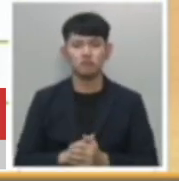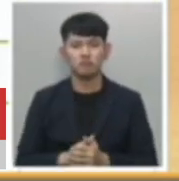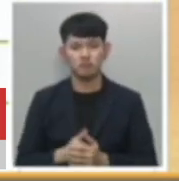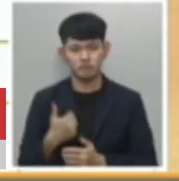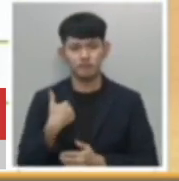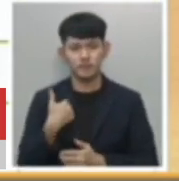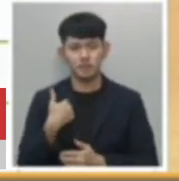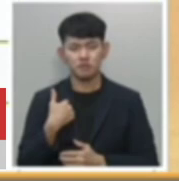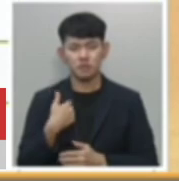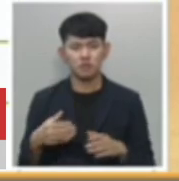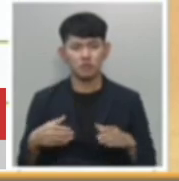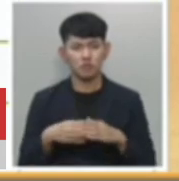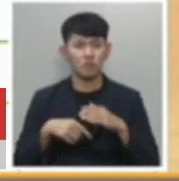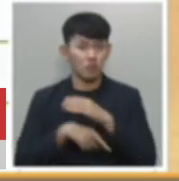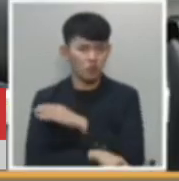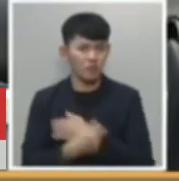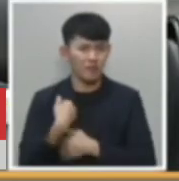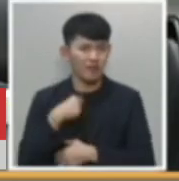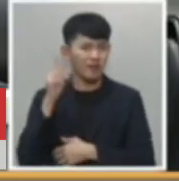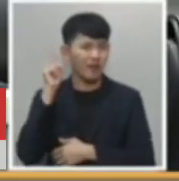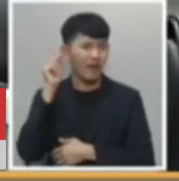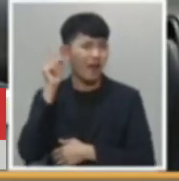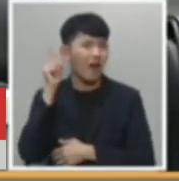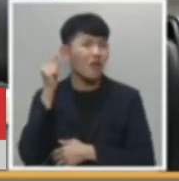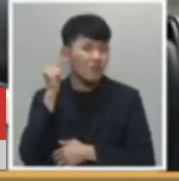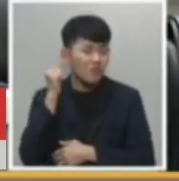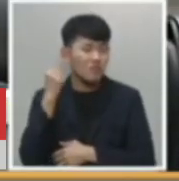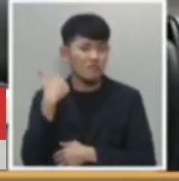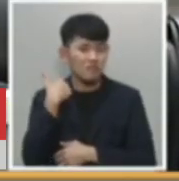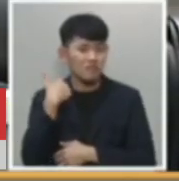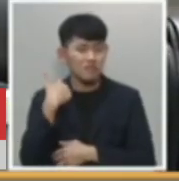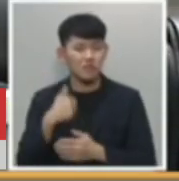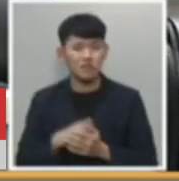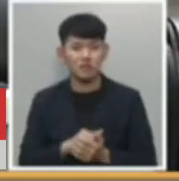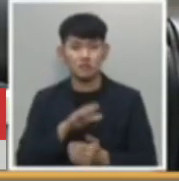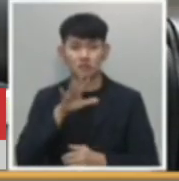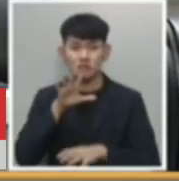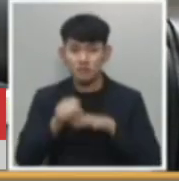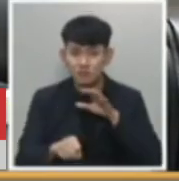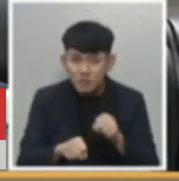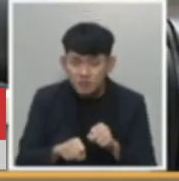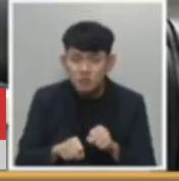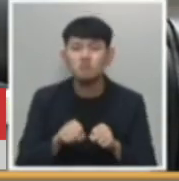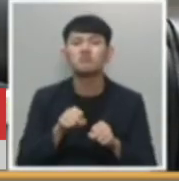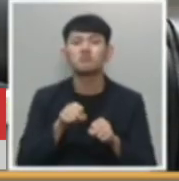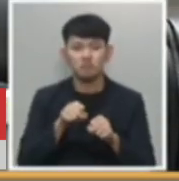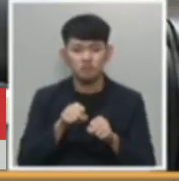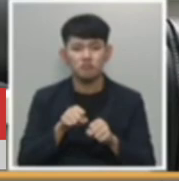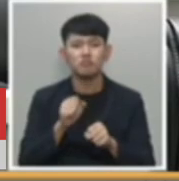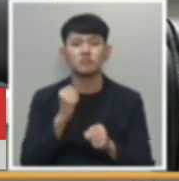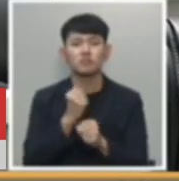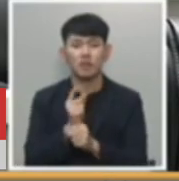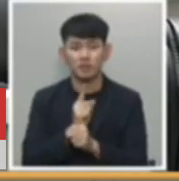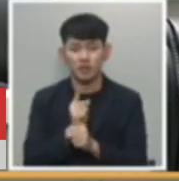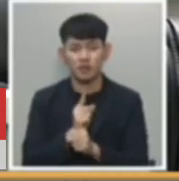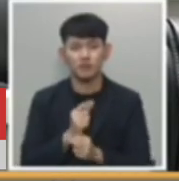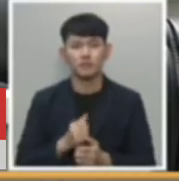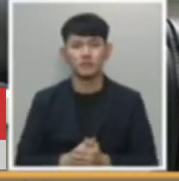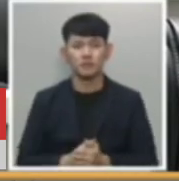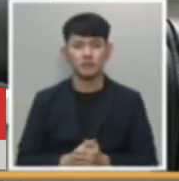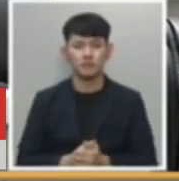ในส่วนหนึ่งที่ทุจริตที่เป็นข่าวออกมานะครับถ้าจับได้ไล่ทันก็เอาให้ถึง